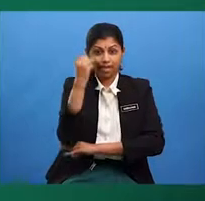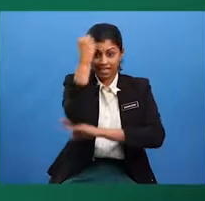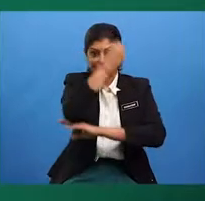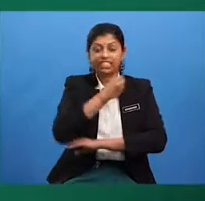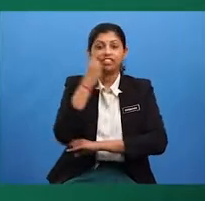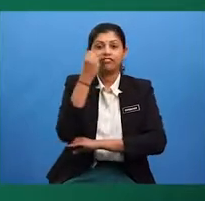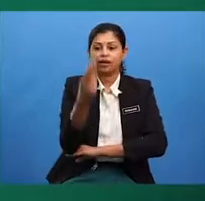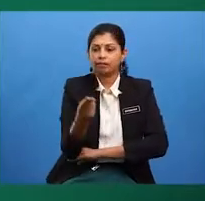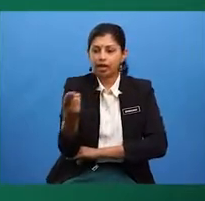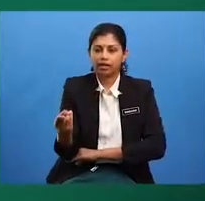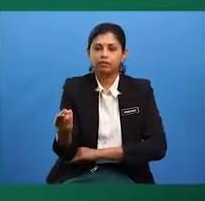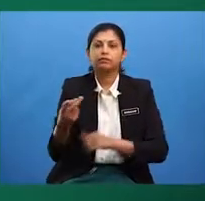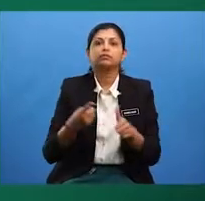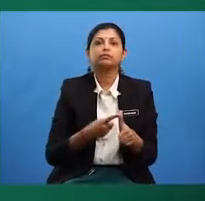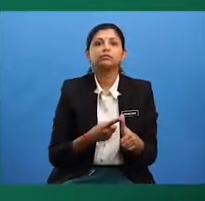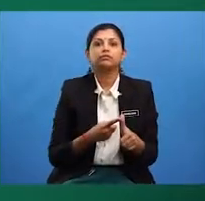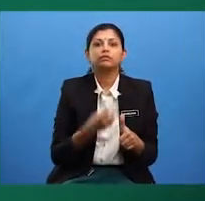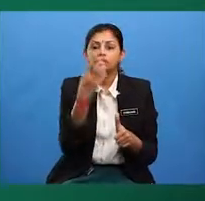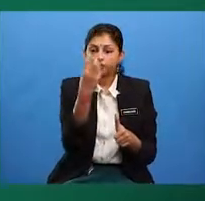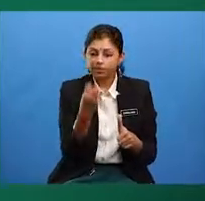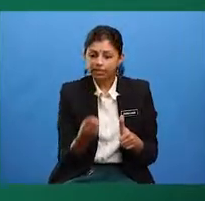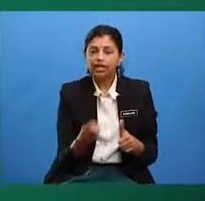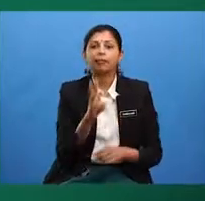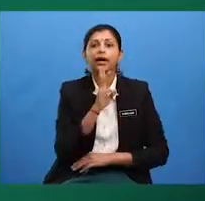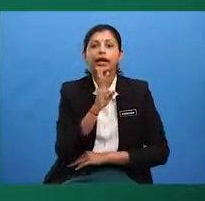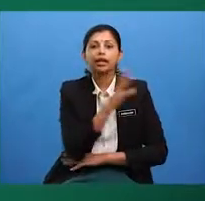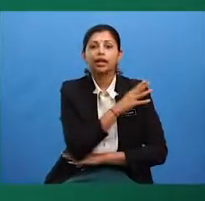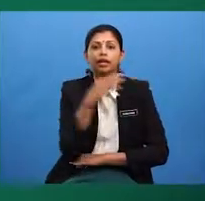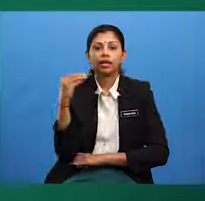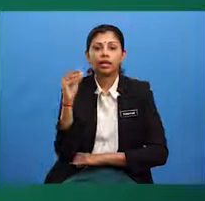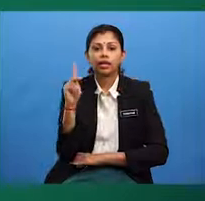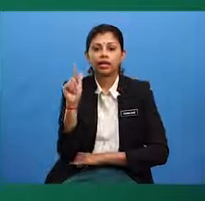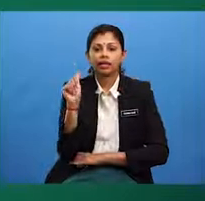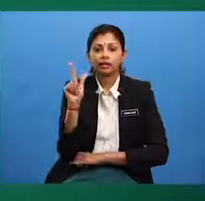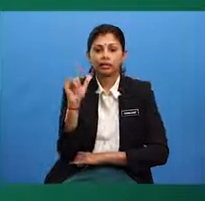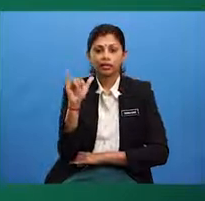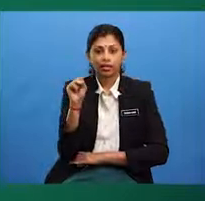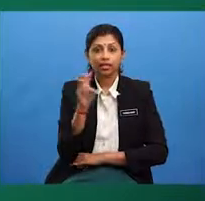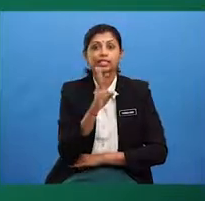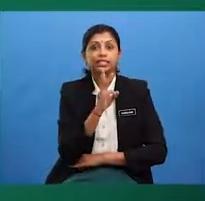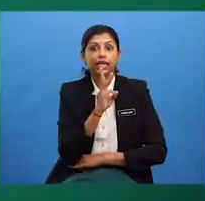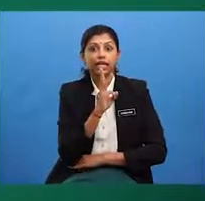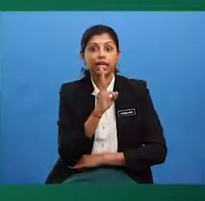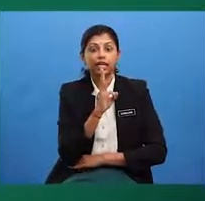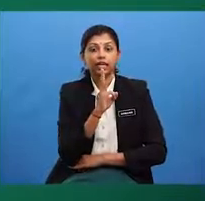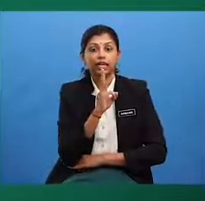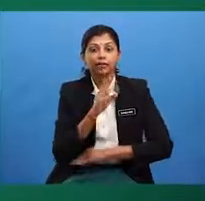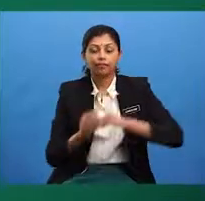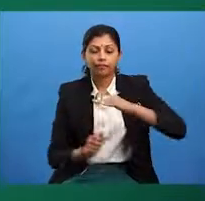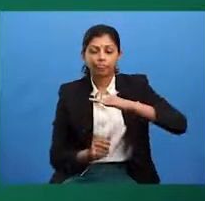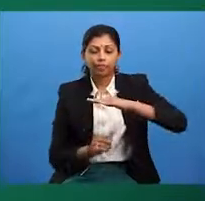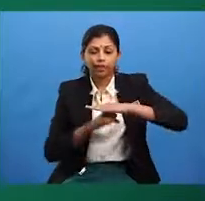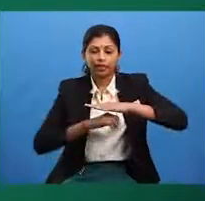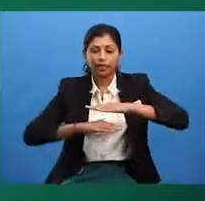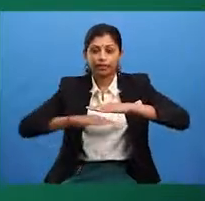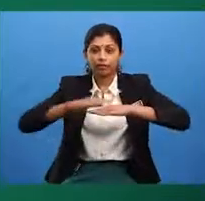kaji, iaitu penyerap air dan kalis air, timbul atau tenggelam,